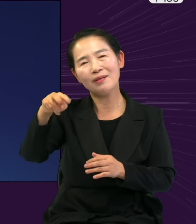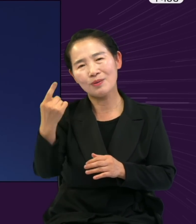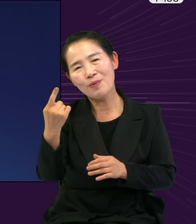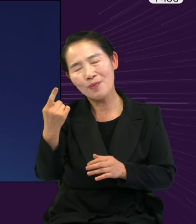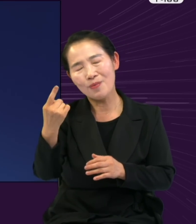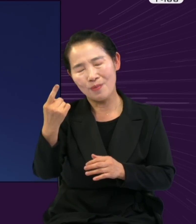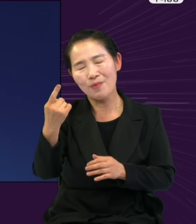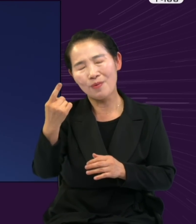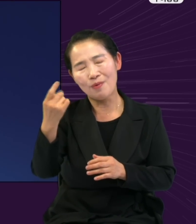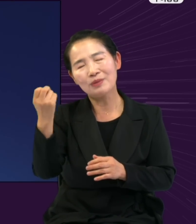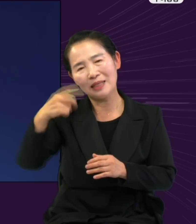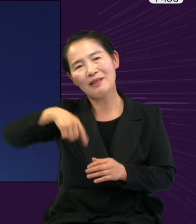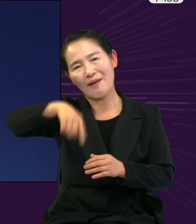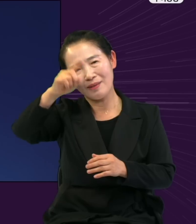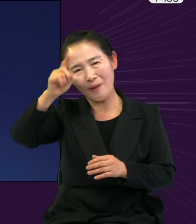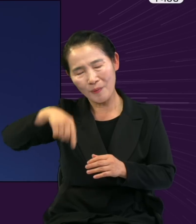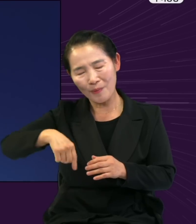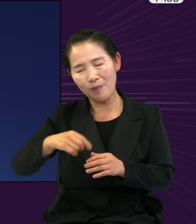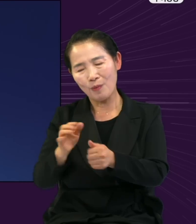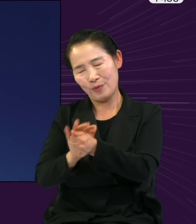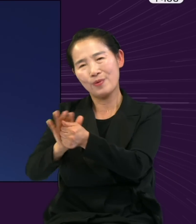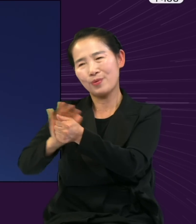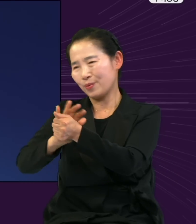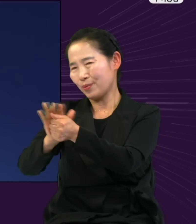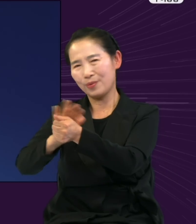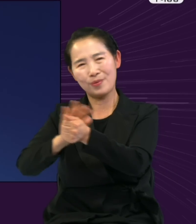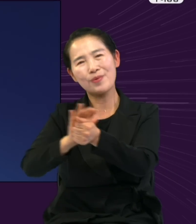보고 많은 위로를 받으셨어요.